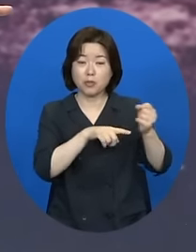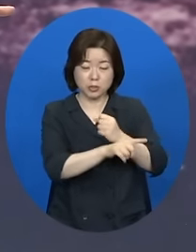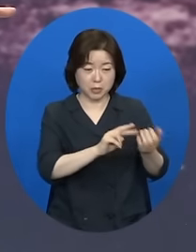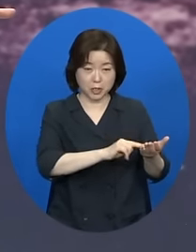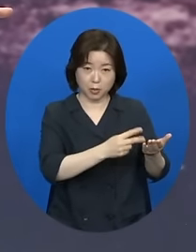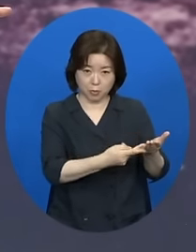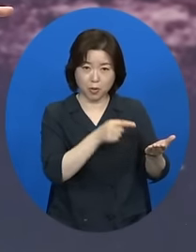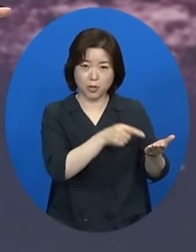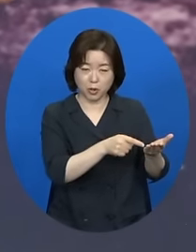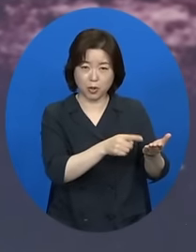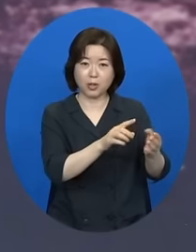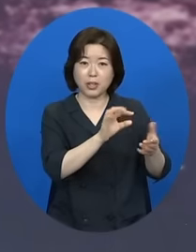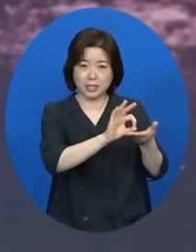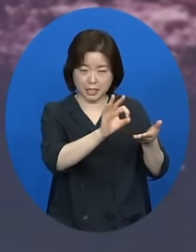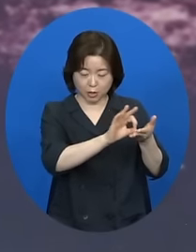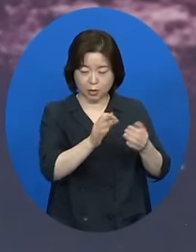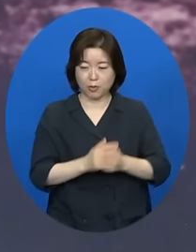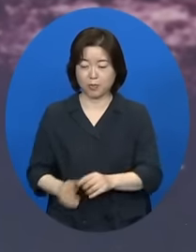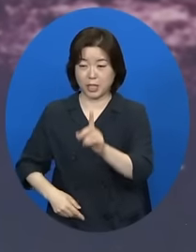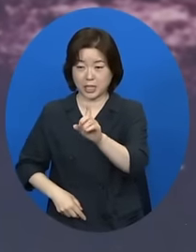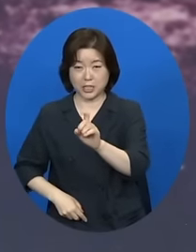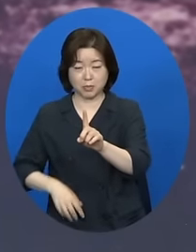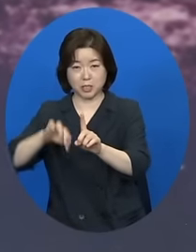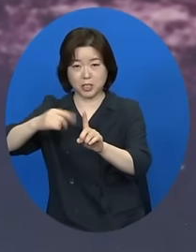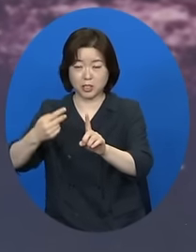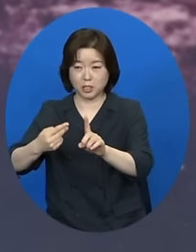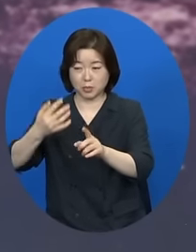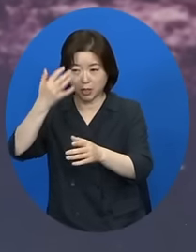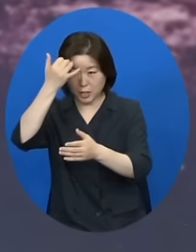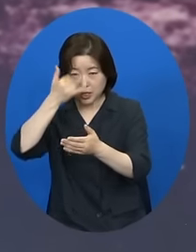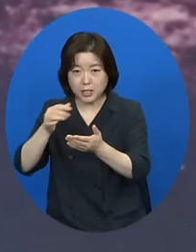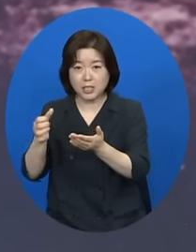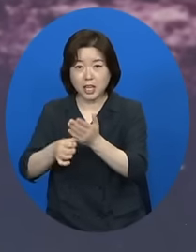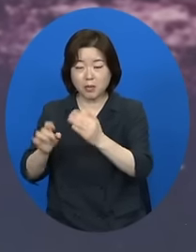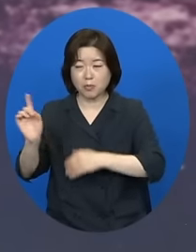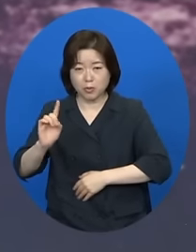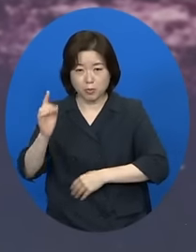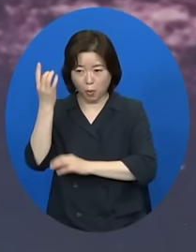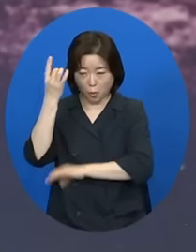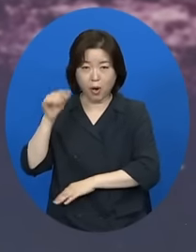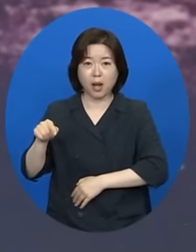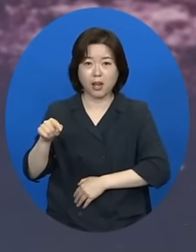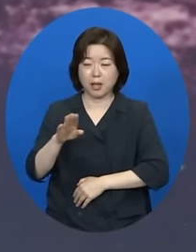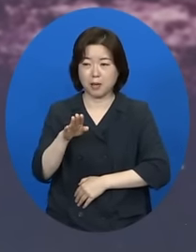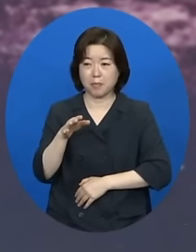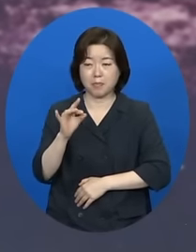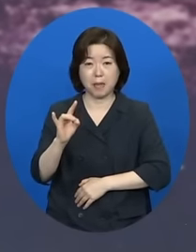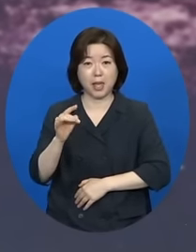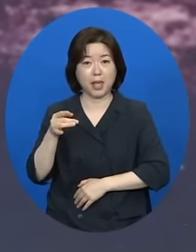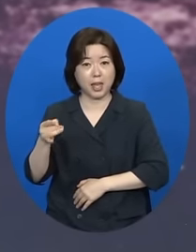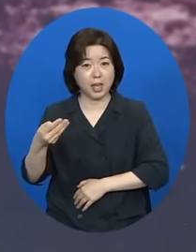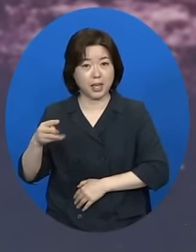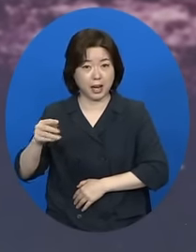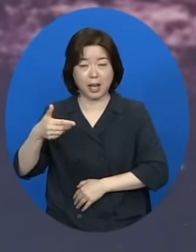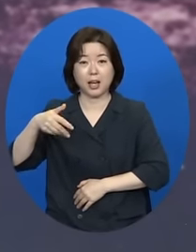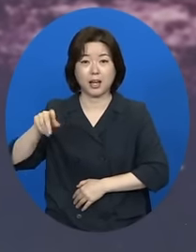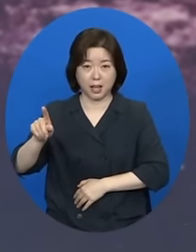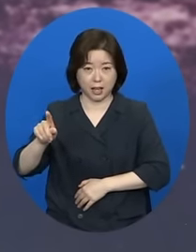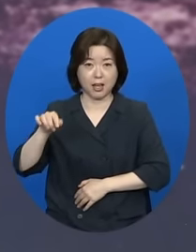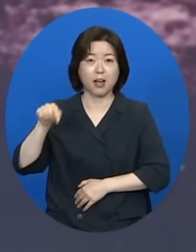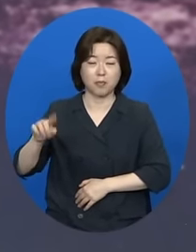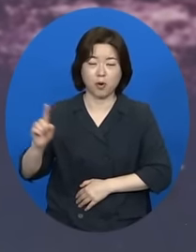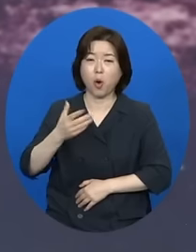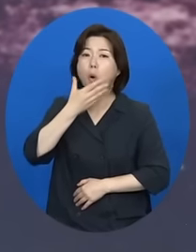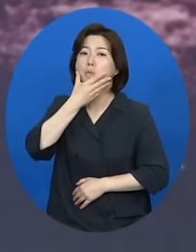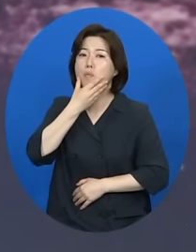보통 단어가 쓰여졌고, 이 11절에 있는 예물은 본래 의미는요, 베라카라고 해서 그야말로